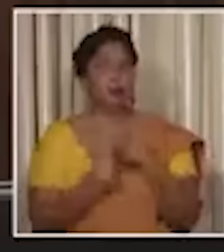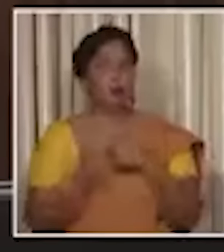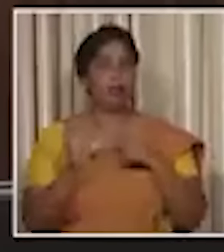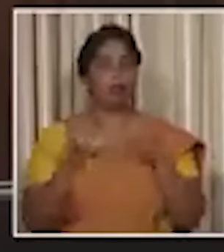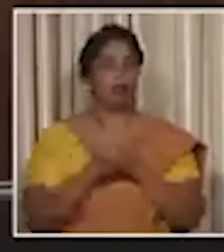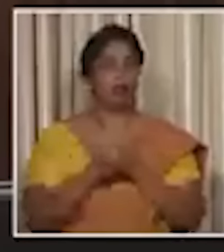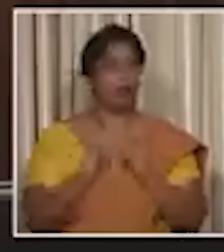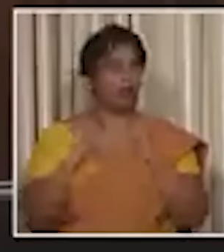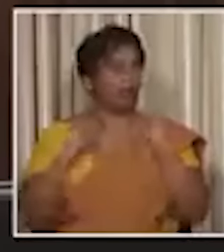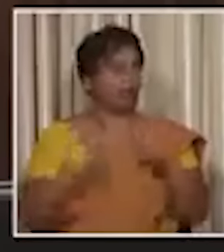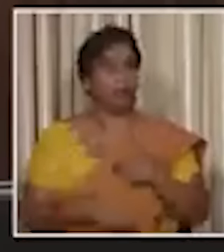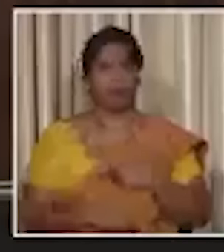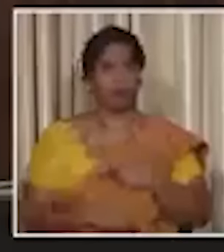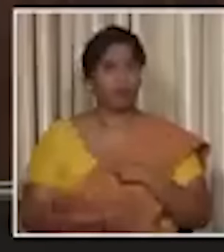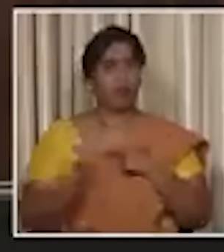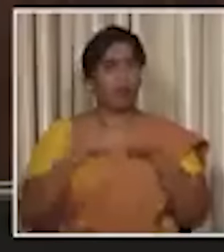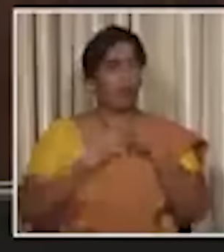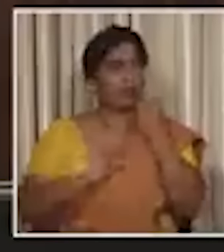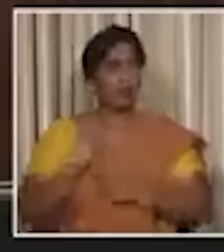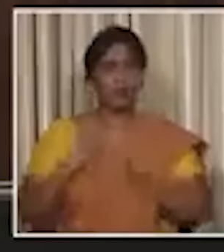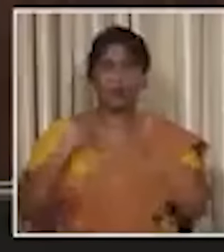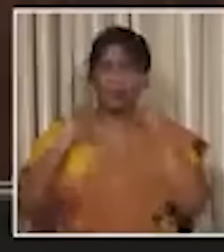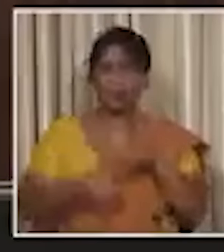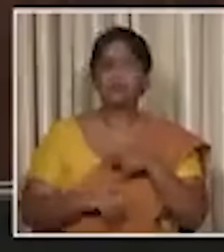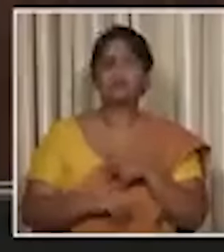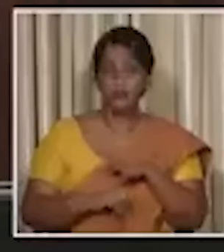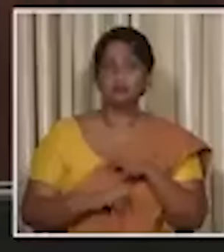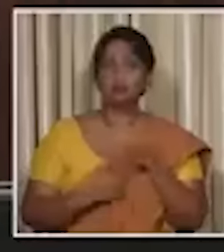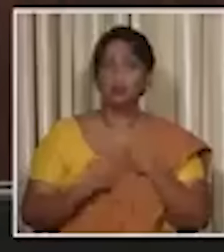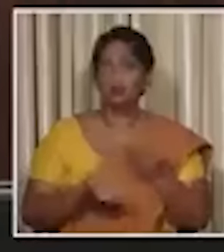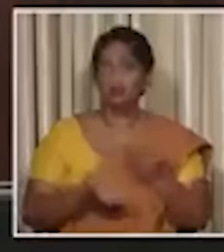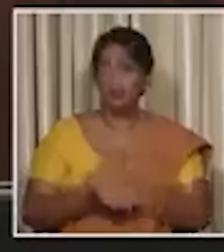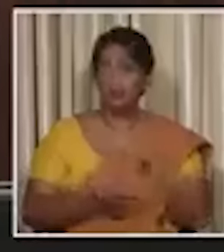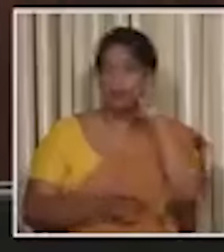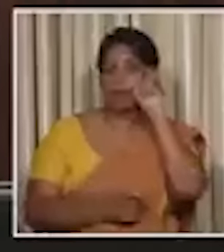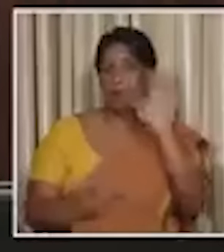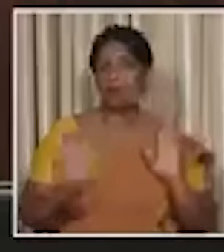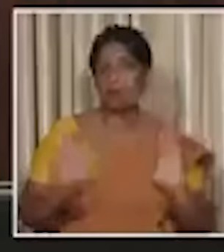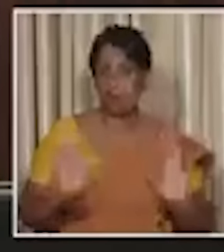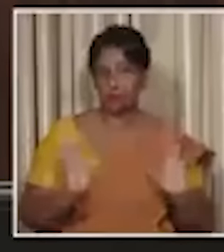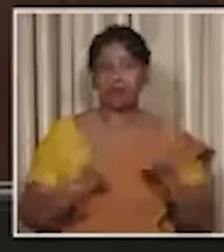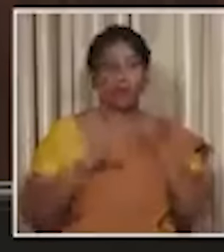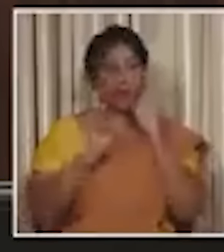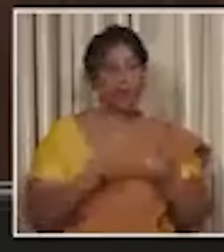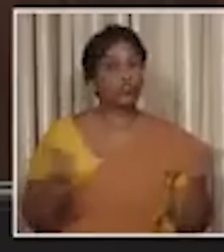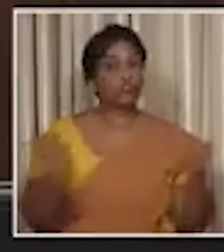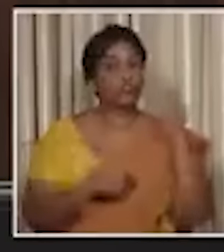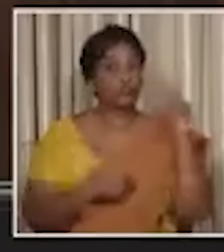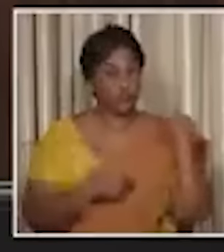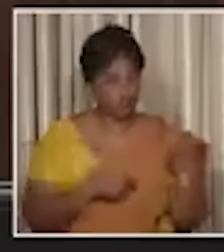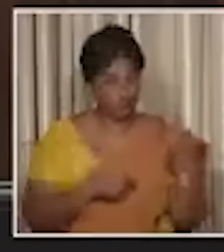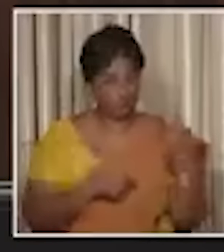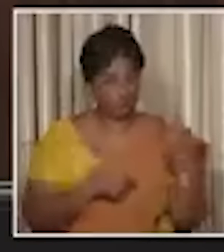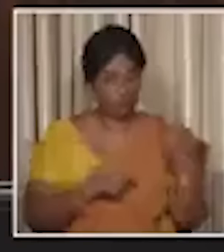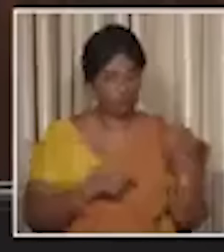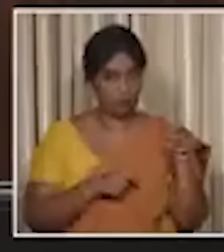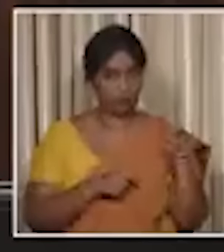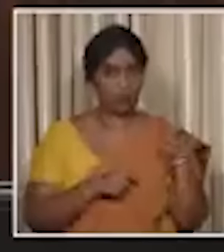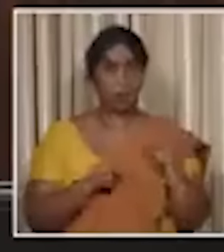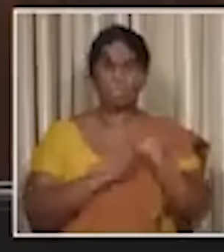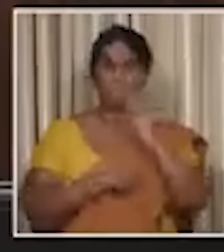வருகின்றோம். எனவே நீண்ட காலமாக எமது பொருளாதார வளர்ச்சியின் போது நாங்கள் கவனம் செலுத்துகின்ற எமது இயற்கை வளங்கள் விசிறமாக கனிய வளங்கள் எமது நாட்டில்